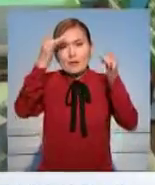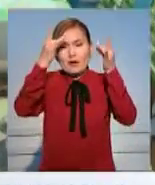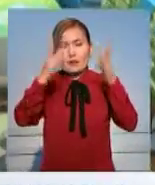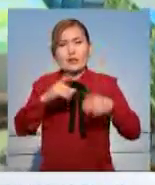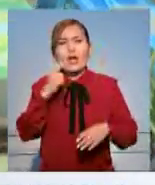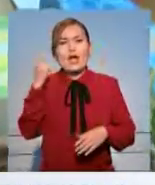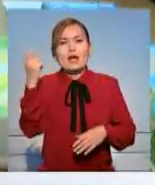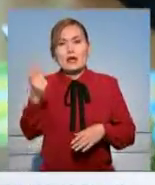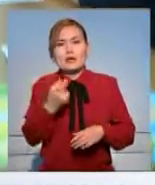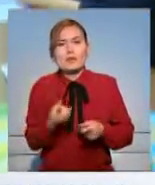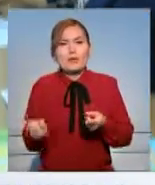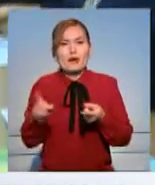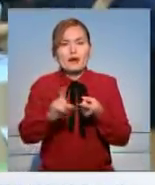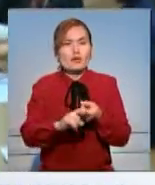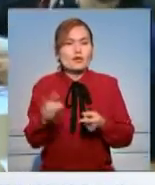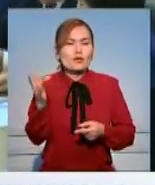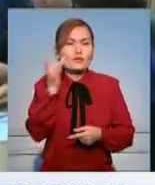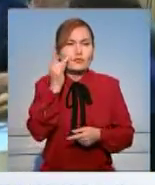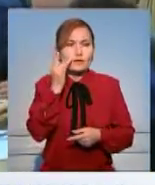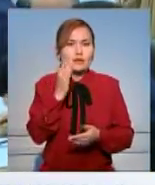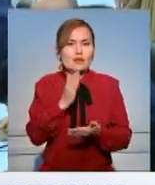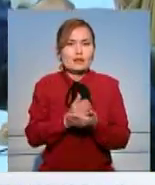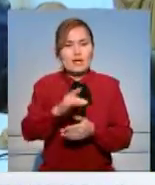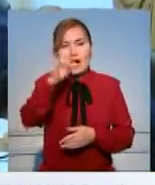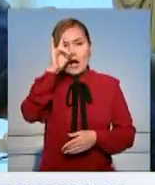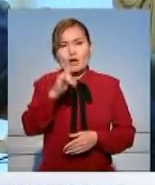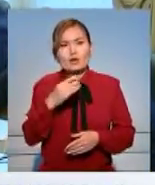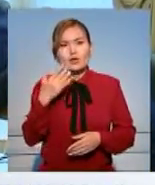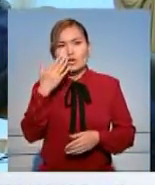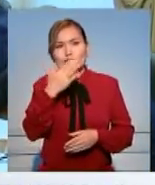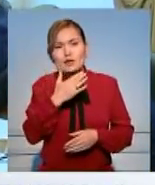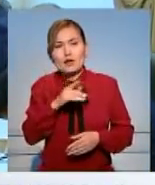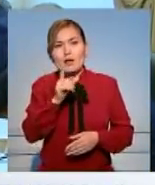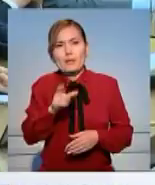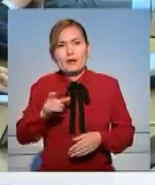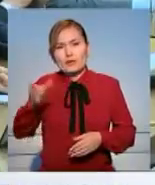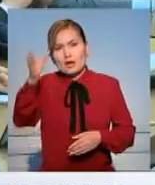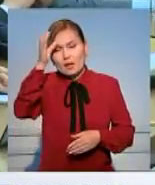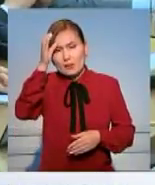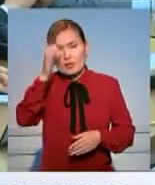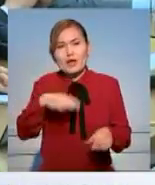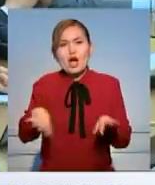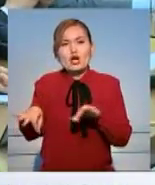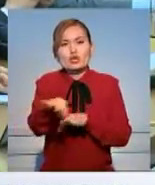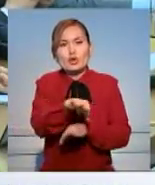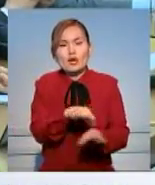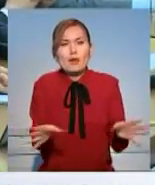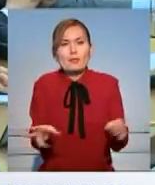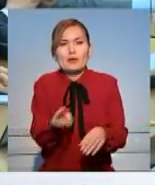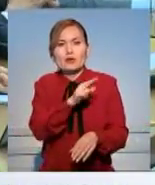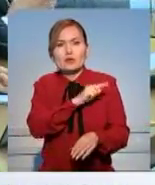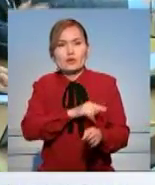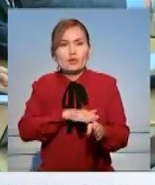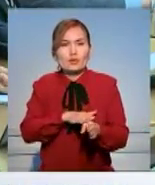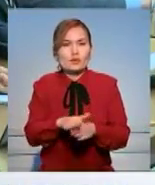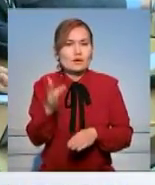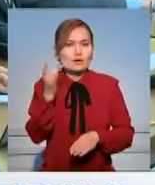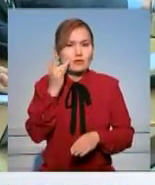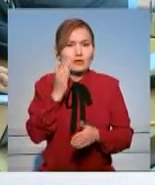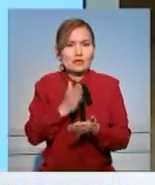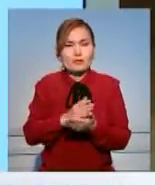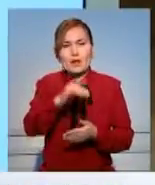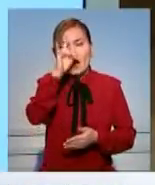және экономикалық байланыс орнатуға ниетті. Қазақ ұлтының өкілдері ғылыми, гуманитарлық жобаларды бірлесіп жүзеге асыруға атсалысып